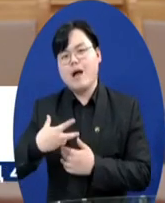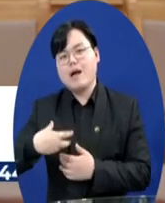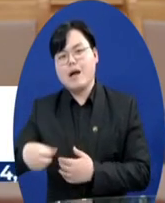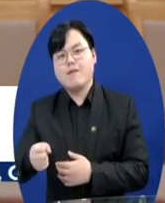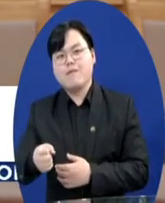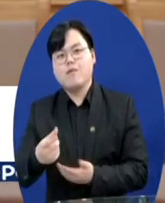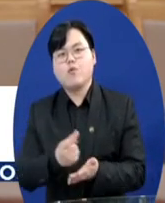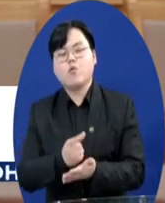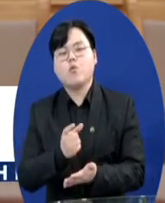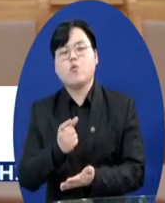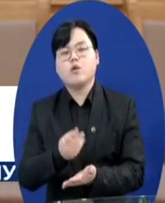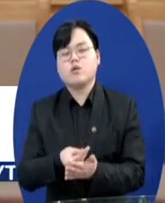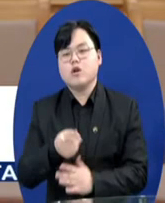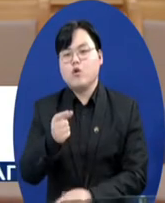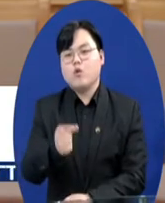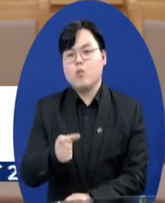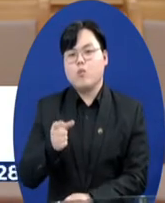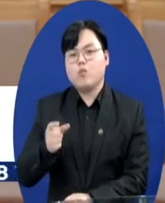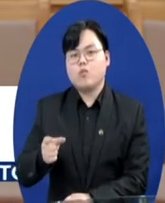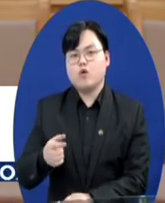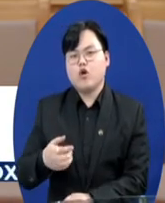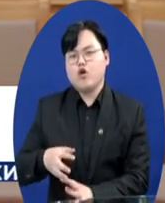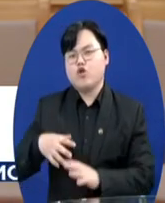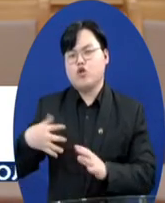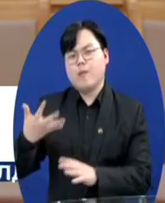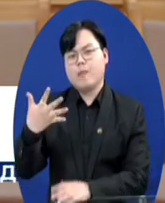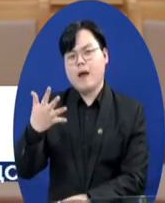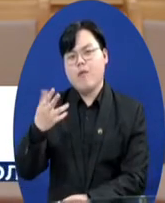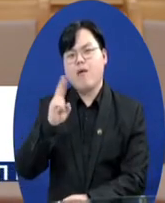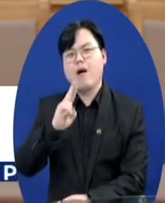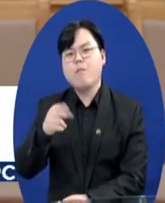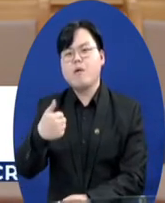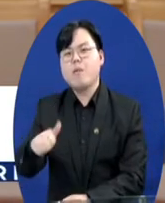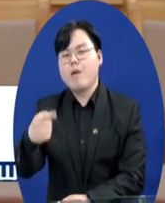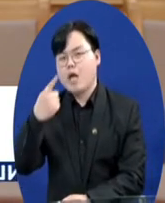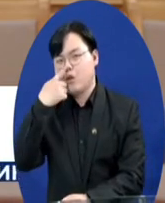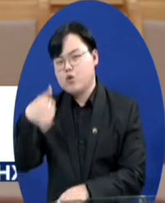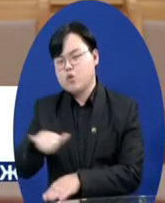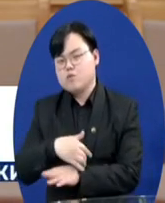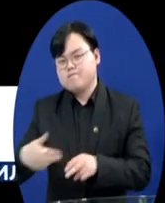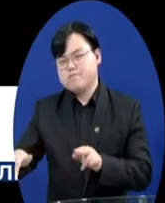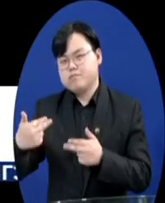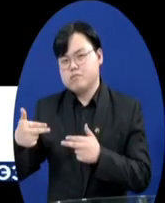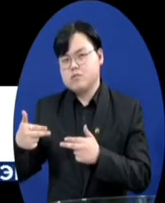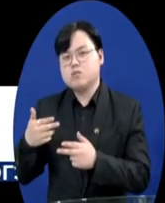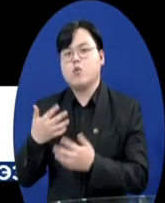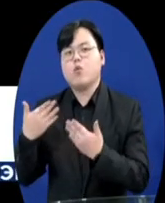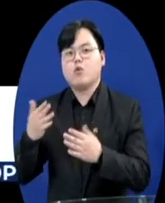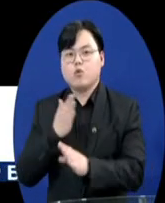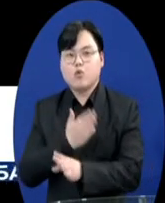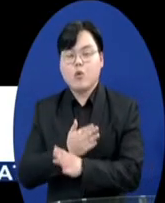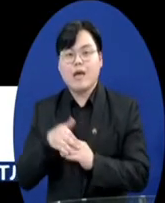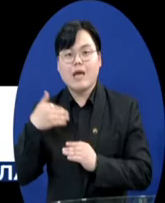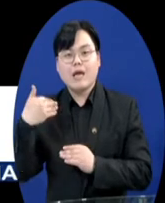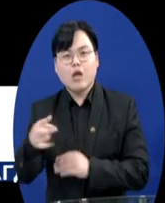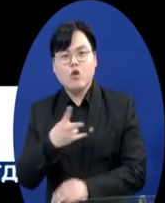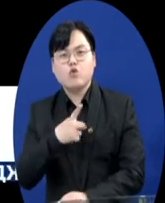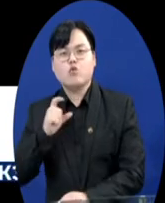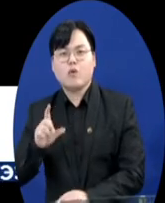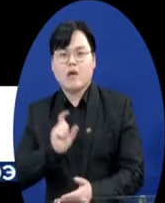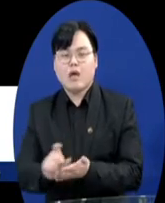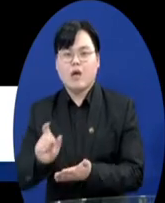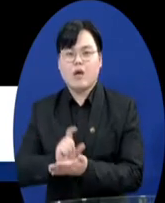талуудтай худалдаа авахч том 5 компани төлөөлөлтөд онлайн хурл хийлээ. Цаашдаа нүүрсний